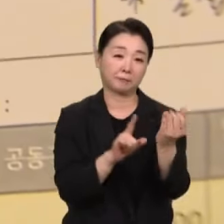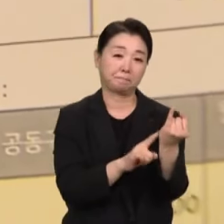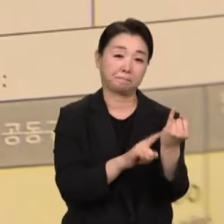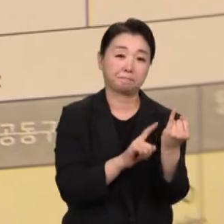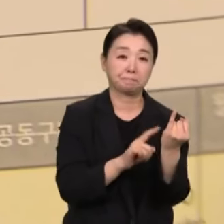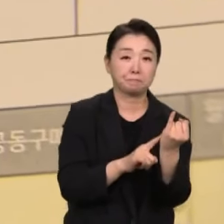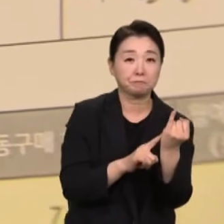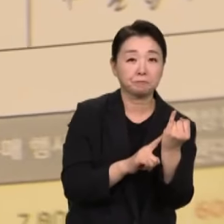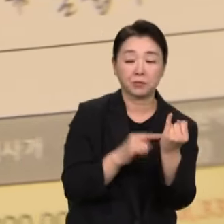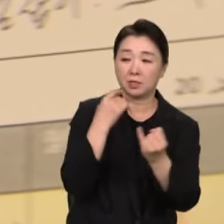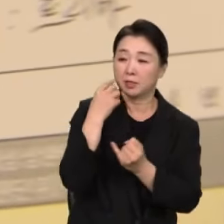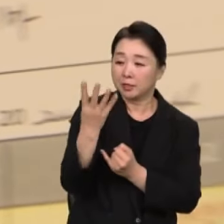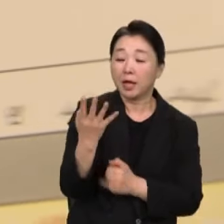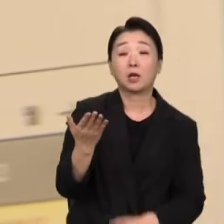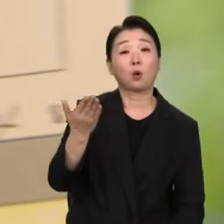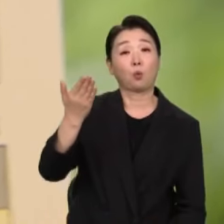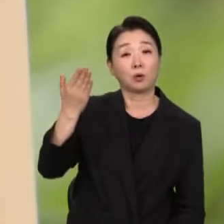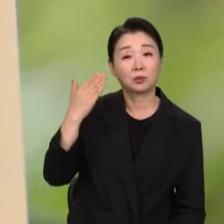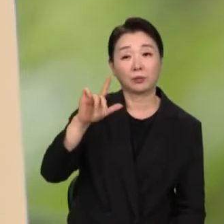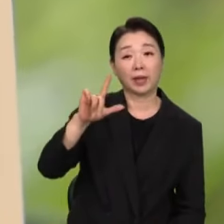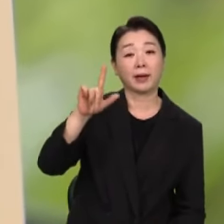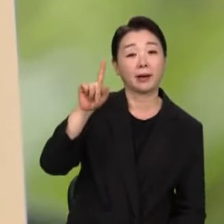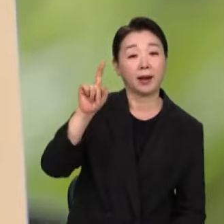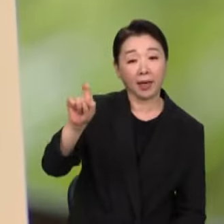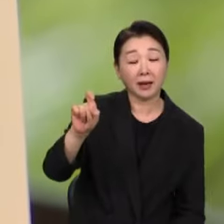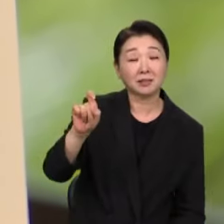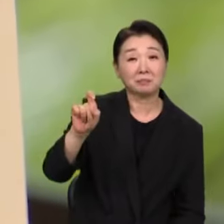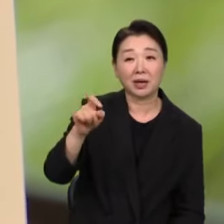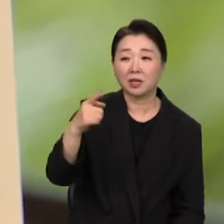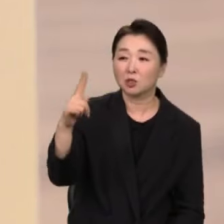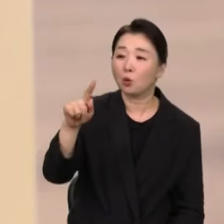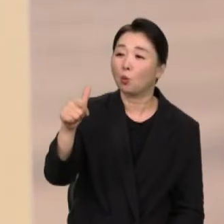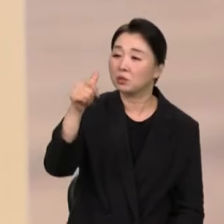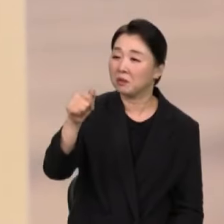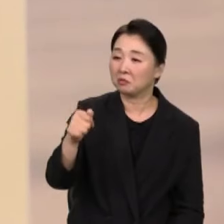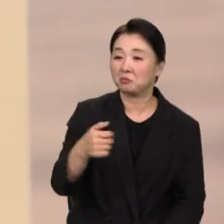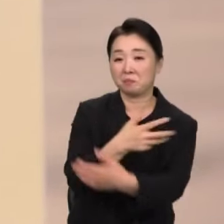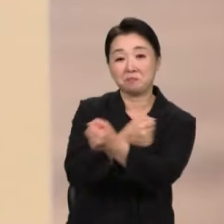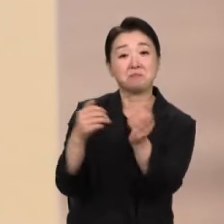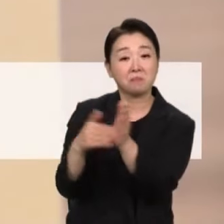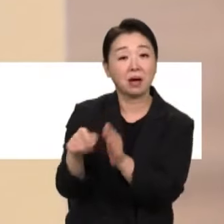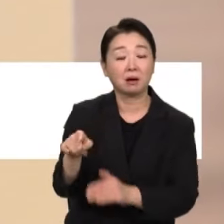하우시스 대리점에 150만 원을 주고 공사계약을 맺었습니다